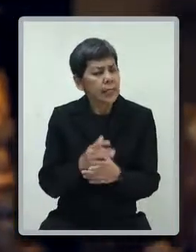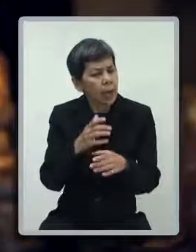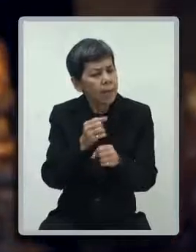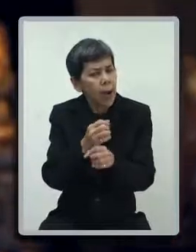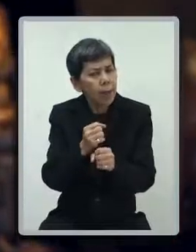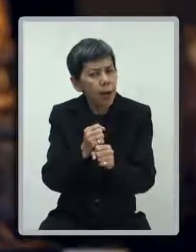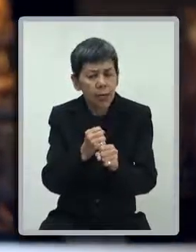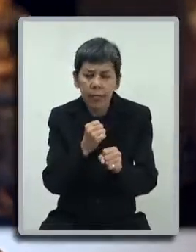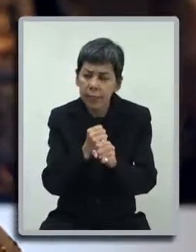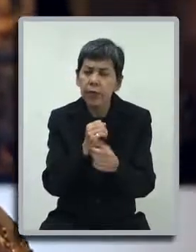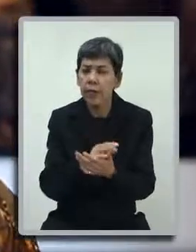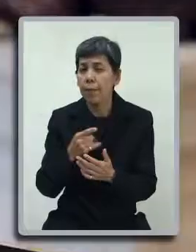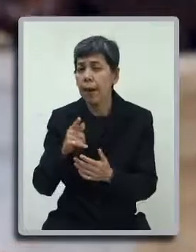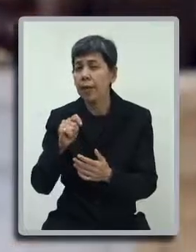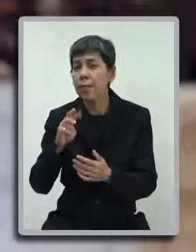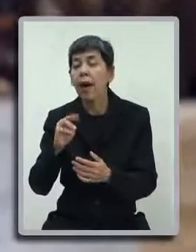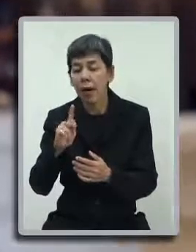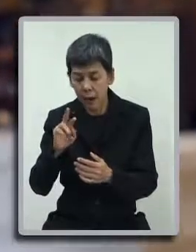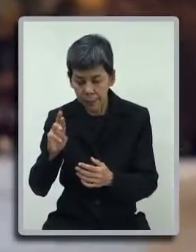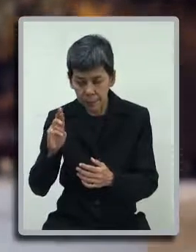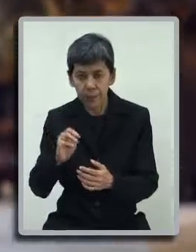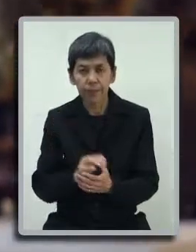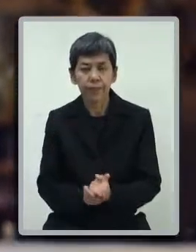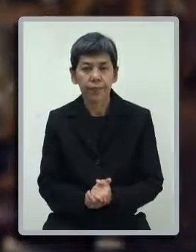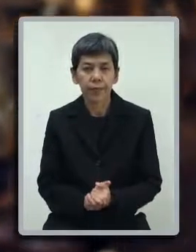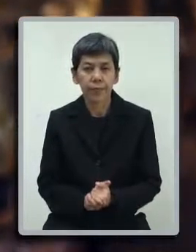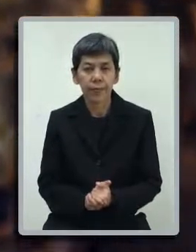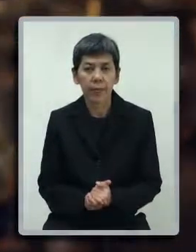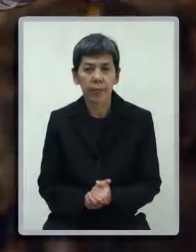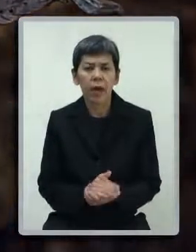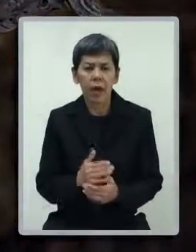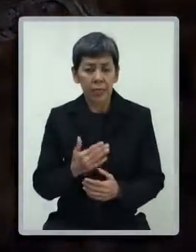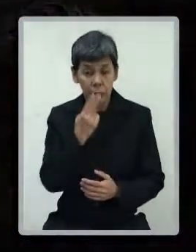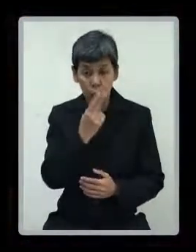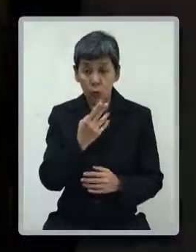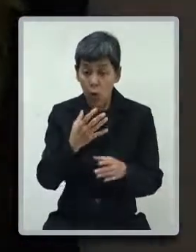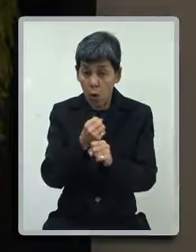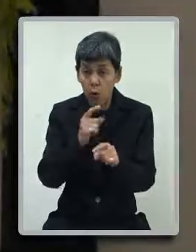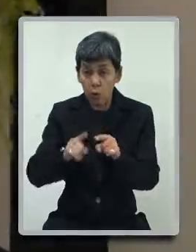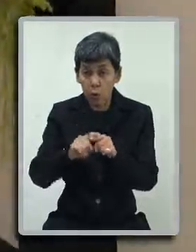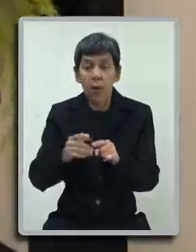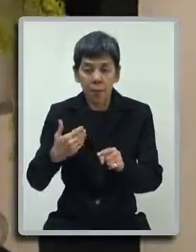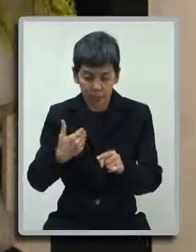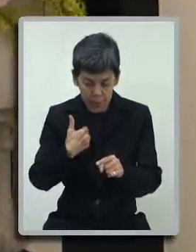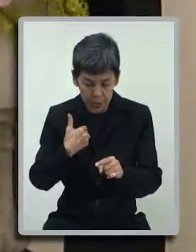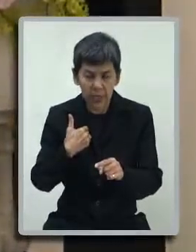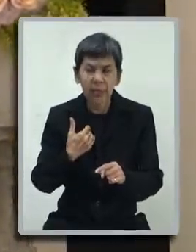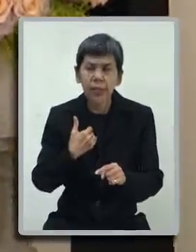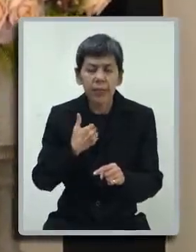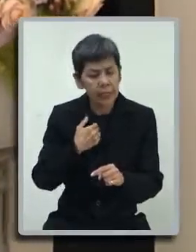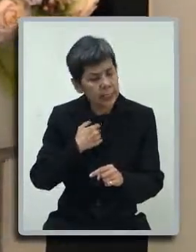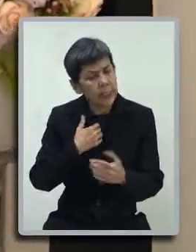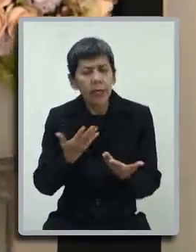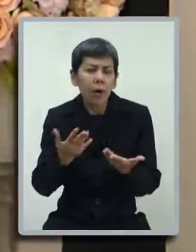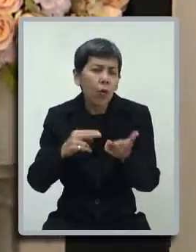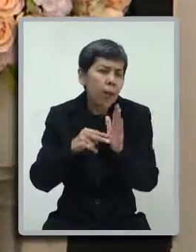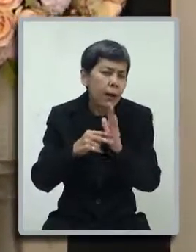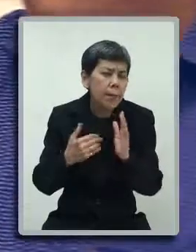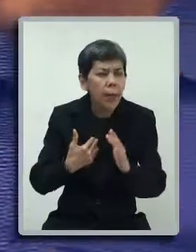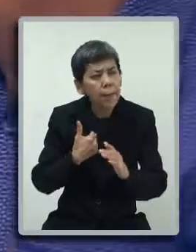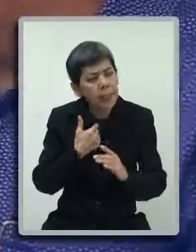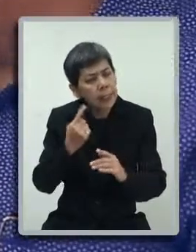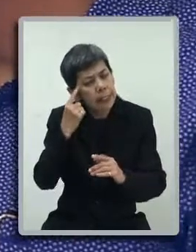เรียกว่าเป็นงานปฏิมากรรมภาษาอังกฤษเขาเรียกว่า sculpture ของพวกนี้มันจะมี edition อยู่ edition ก็